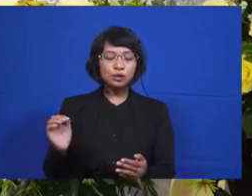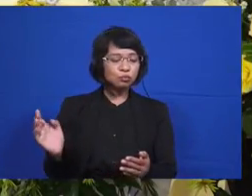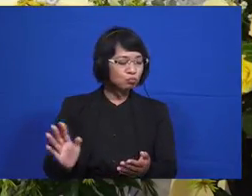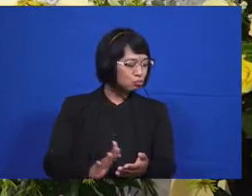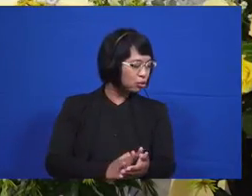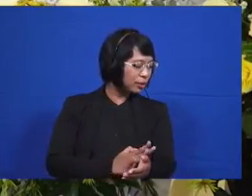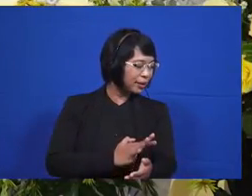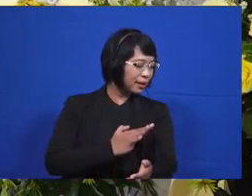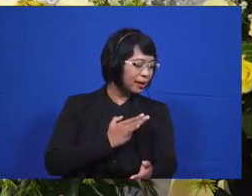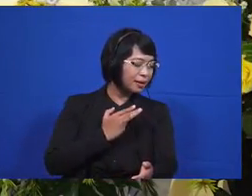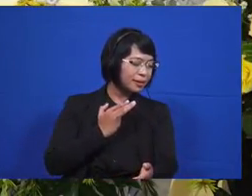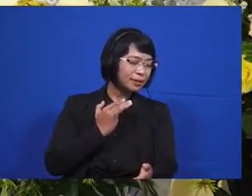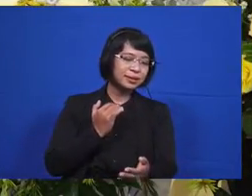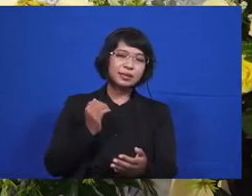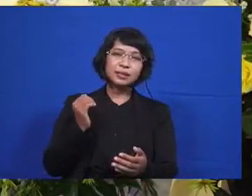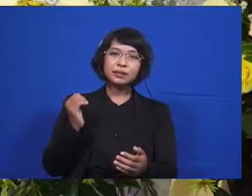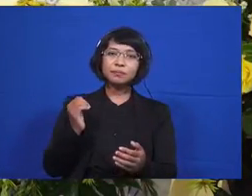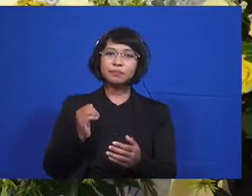kemuliaan